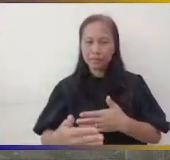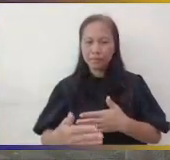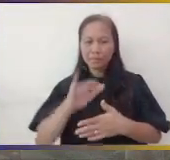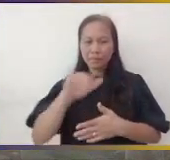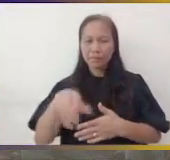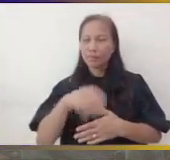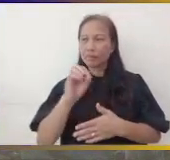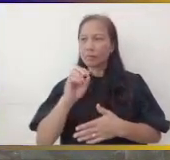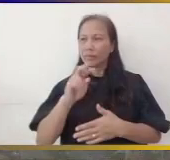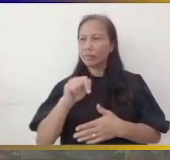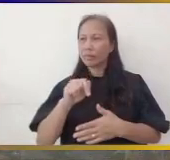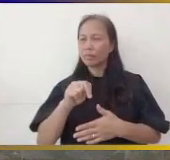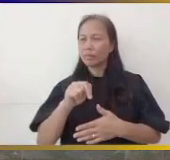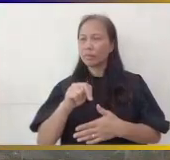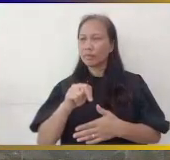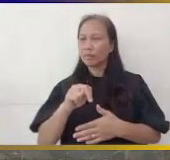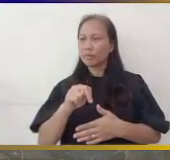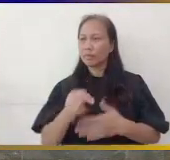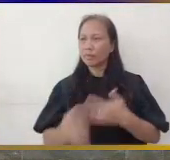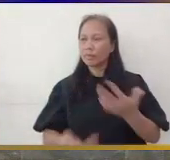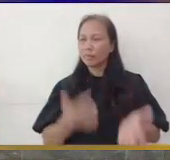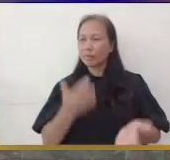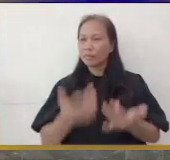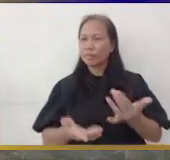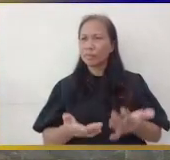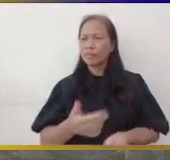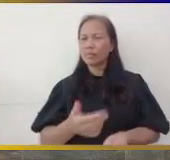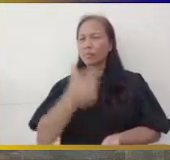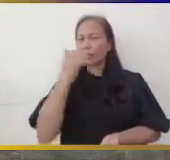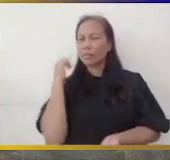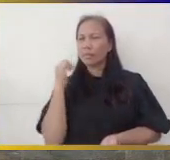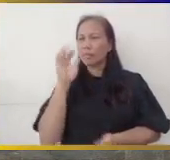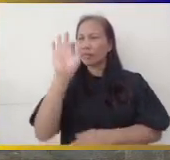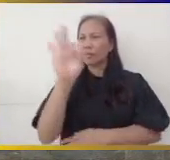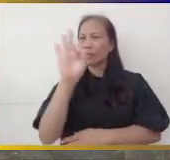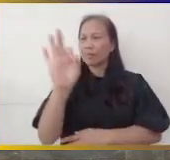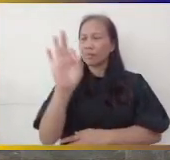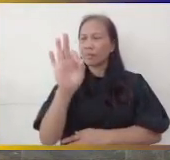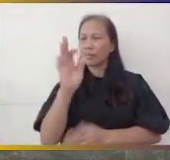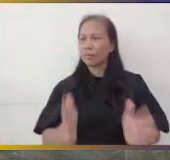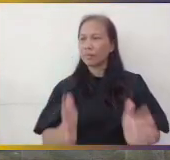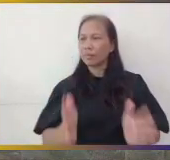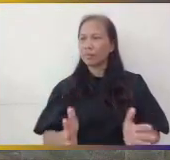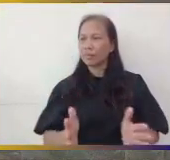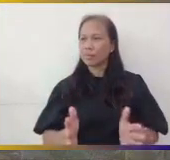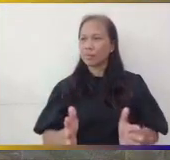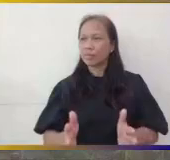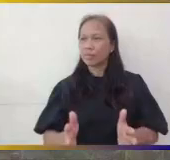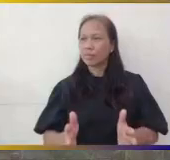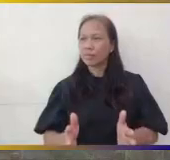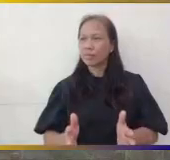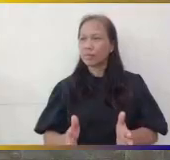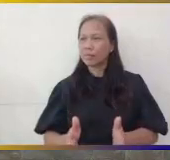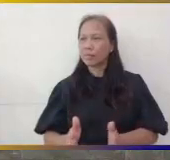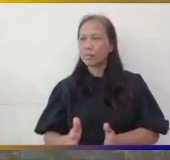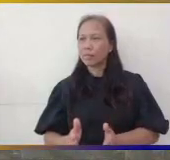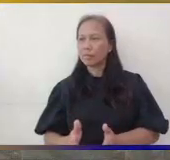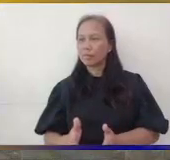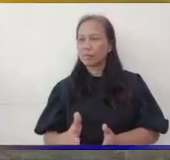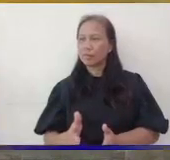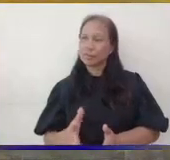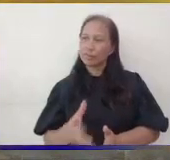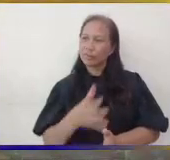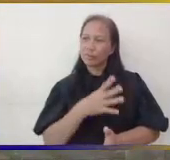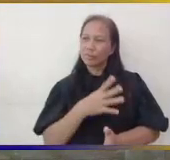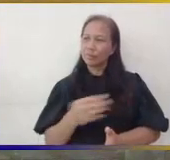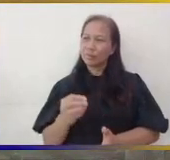wycliff Yung kanyang mga preachers the low lards okay were then cruelly persecuted simula